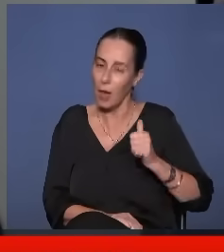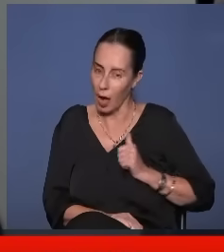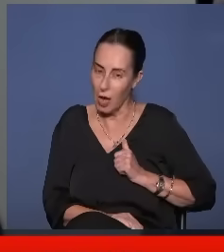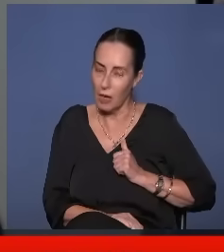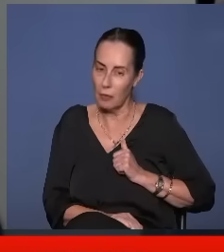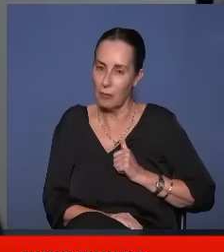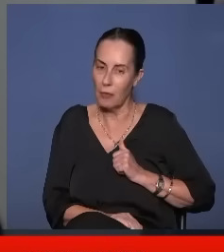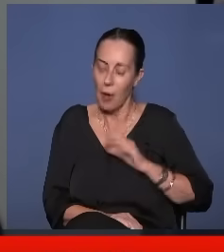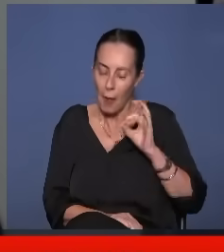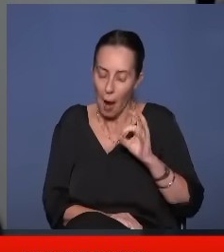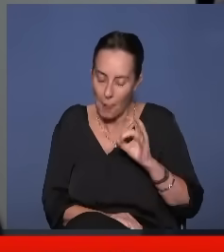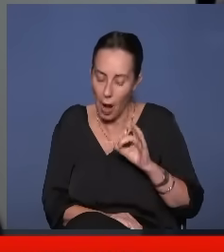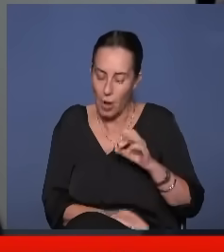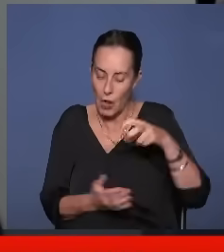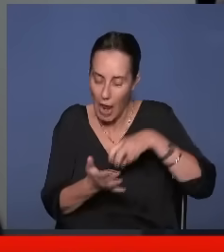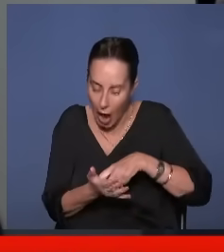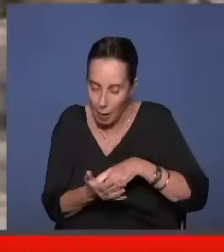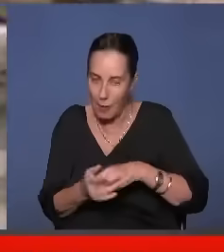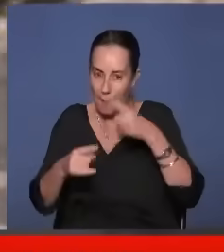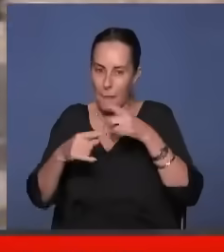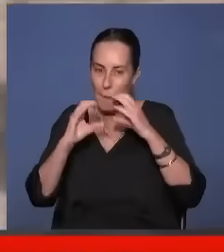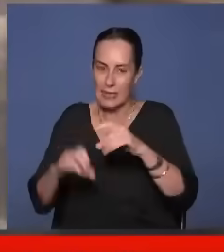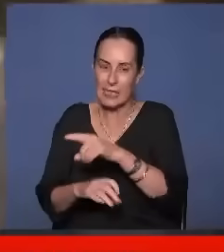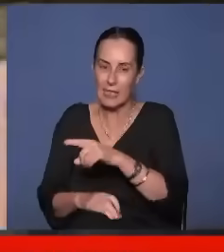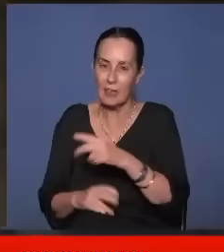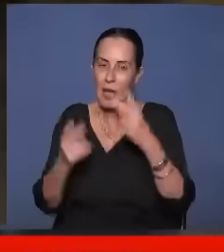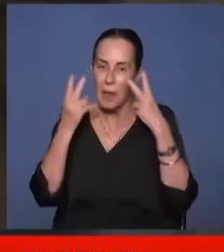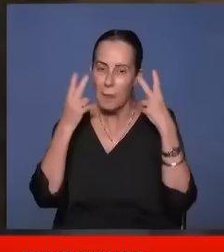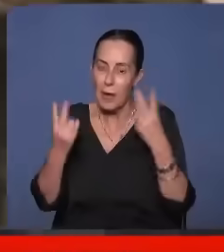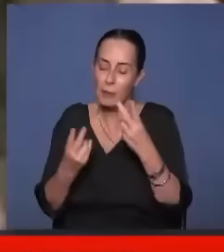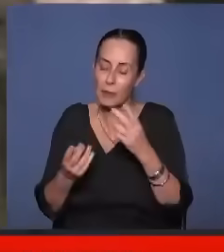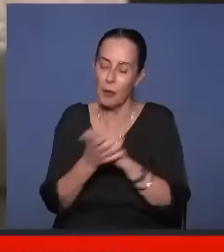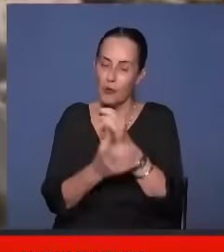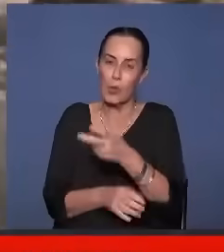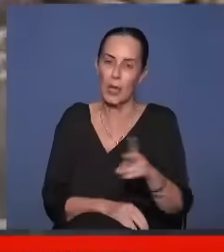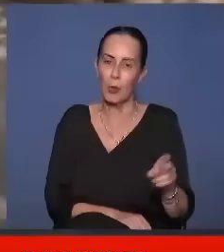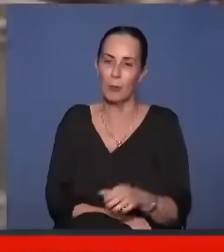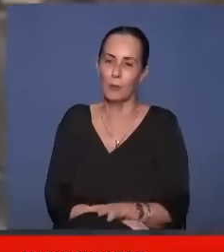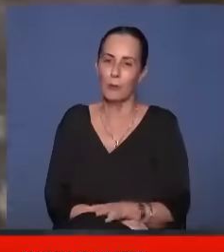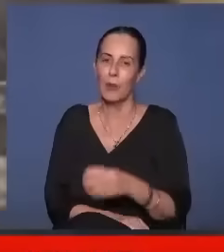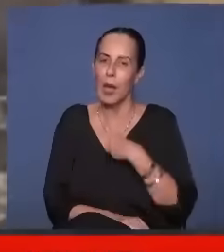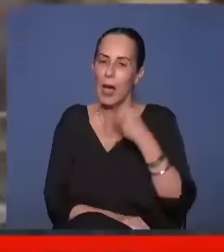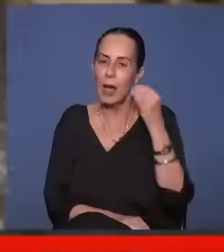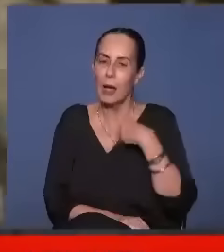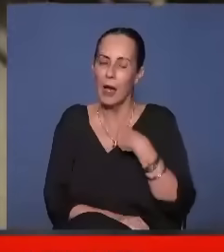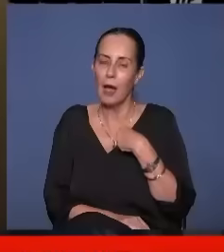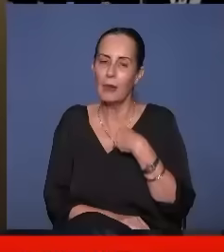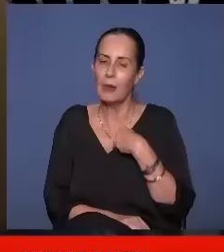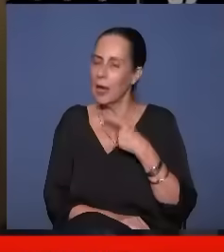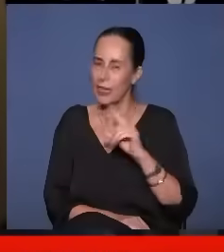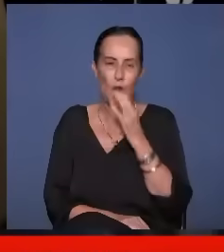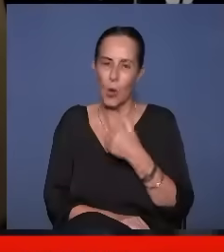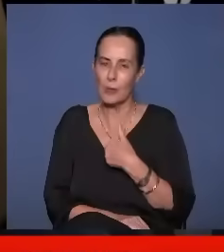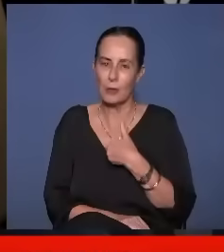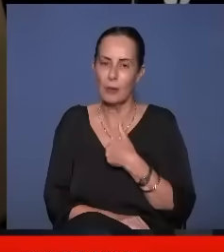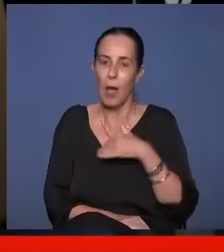החיילים שפופים על ארבע בציר פילדלפי, מחפשים חלקי גופות של החברים שלהם. אני אזכה לסטארט, אני לא צעיר,